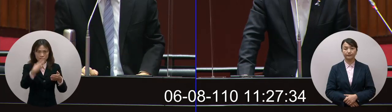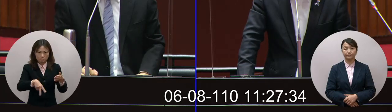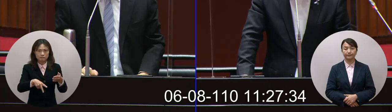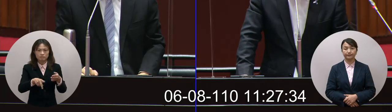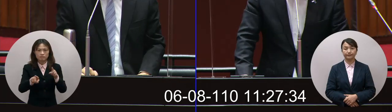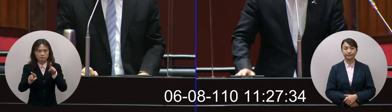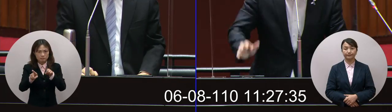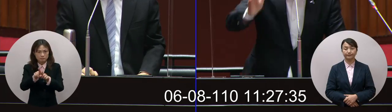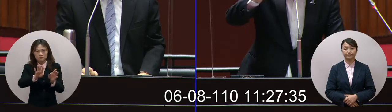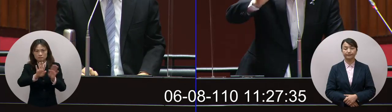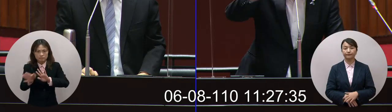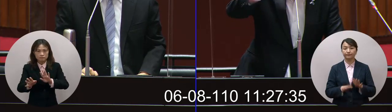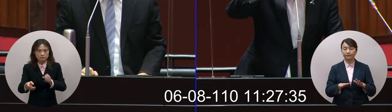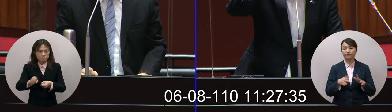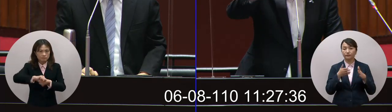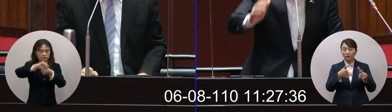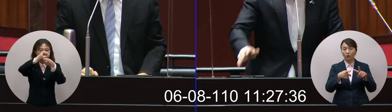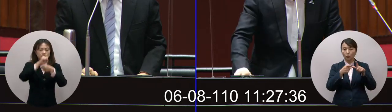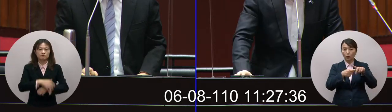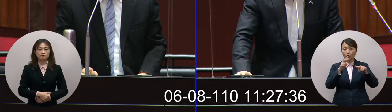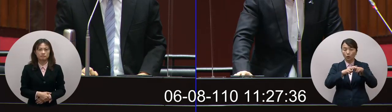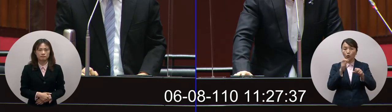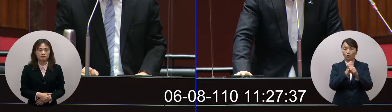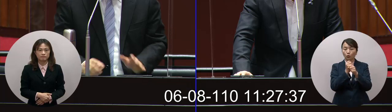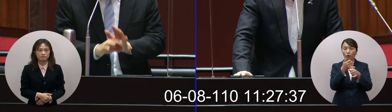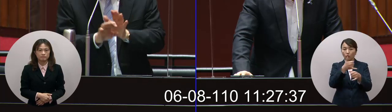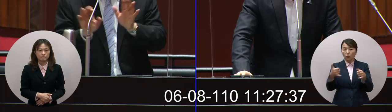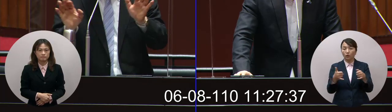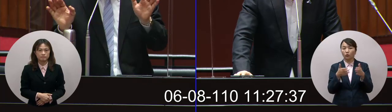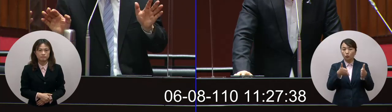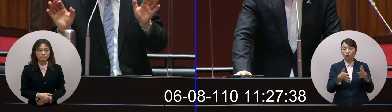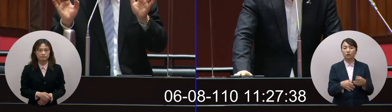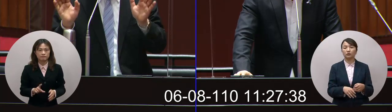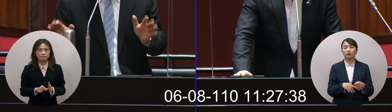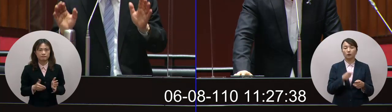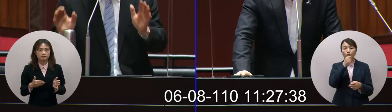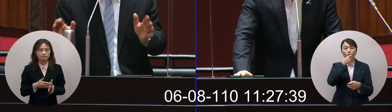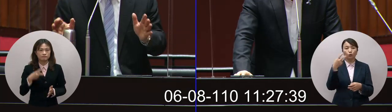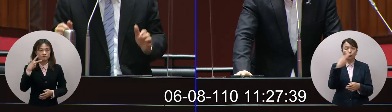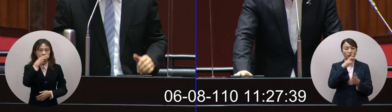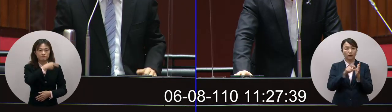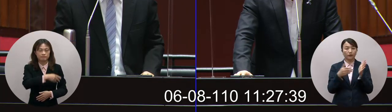加， 都是以公共事业为主的为对象就是了。